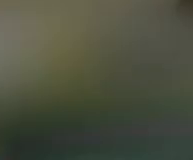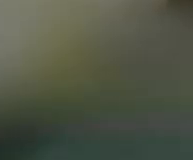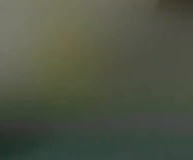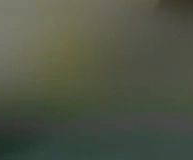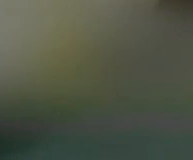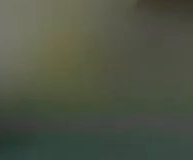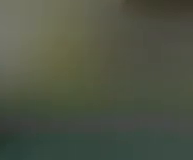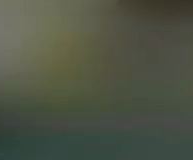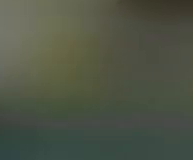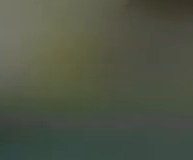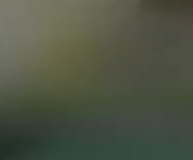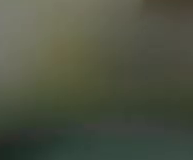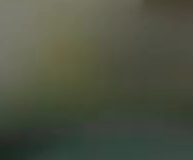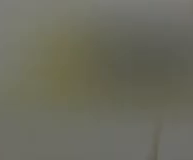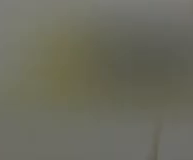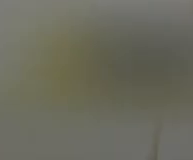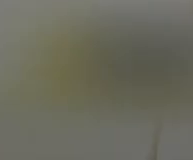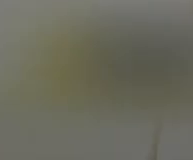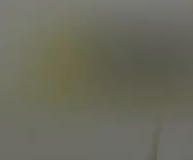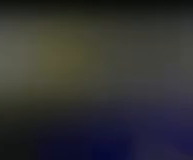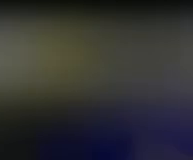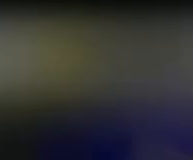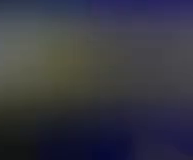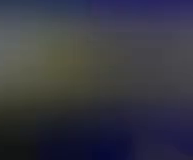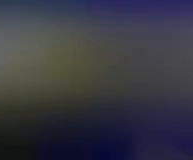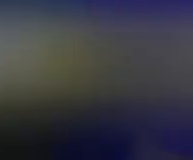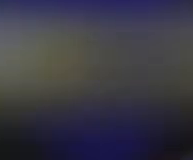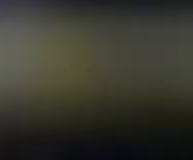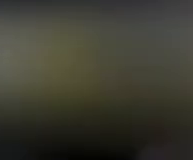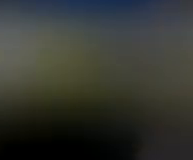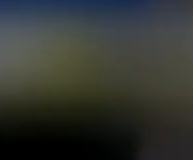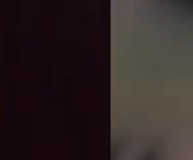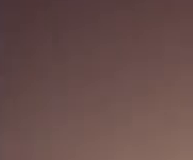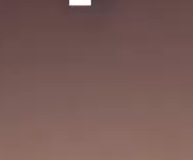שוודים בוחרים להשתיל בגופם שבבים אלקטרונים.